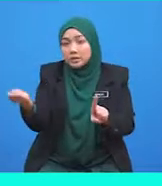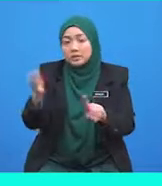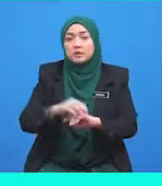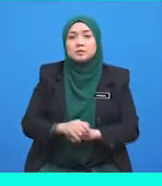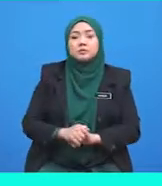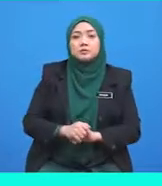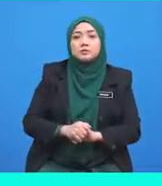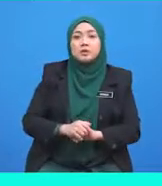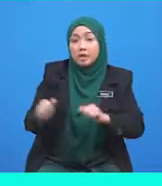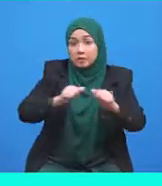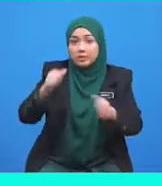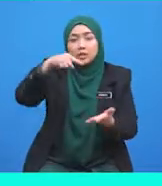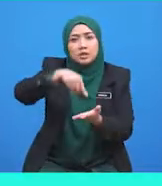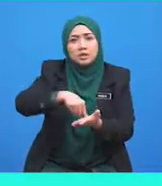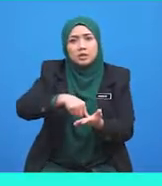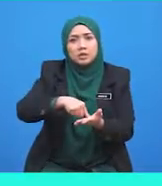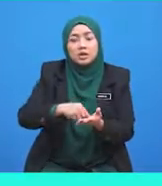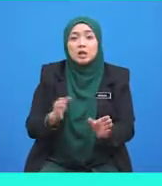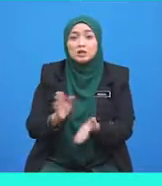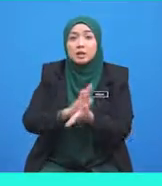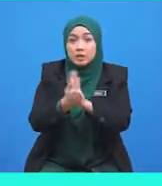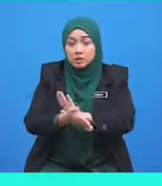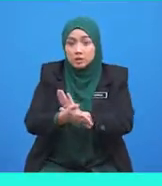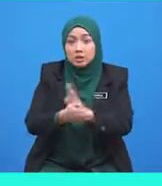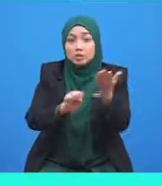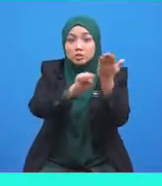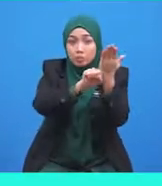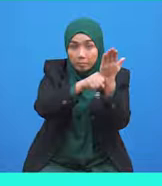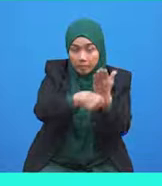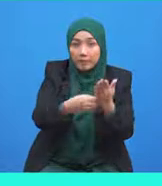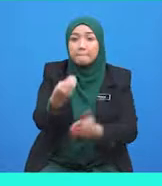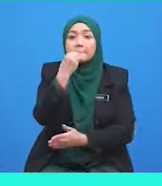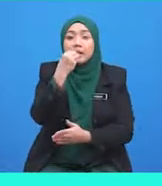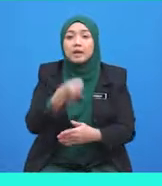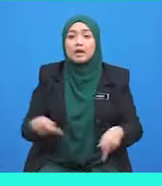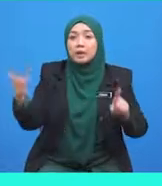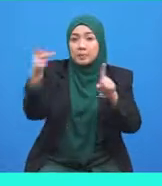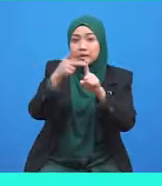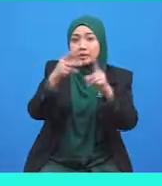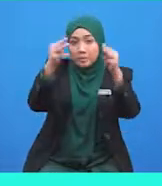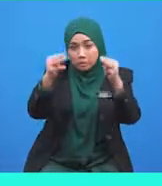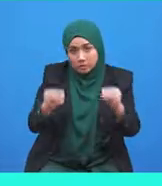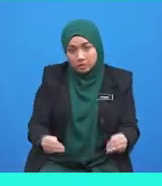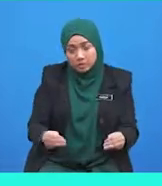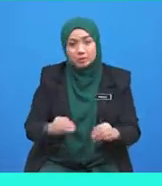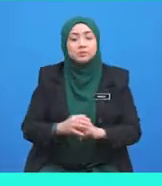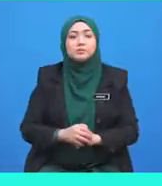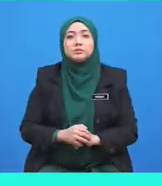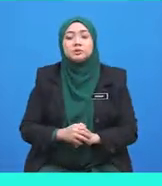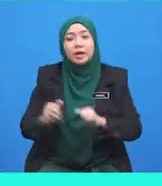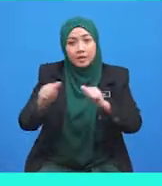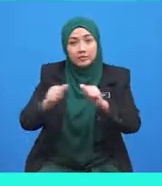Aktiviti pertanian ini menjadi sumber makanan penting kepada manusia. Murid-murid tahu,